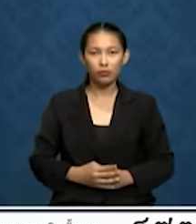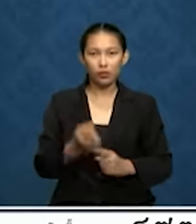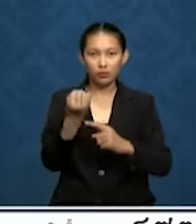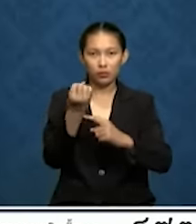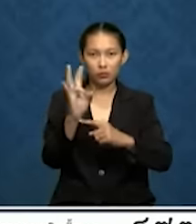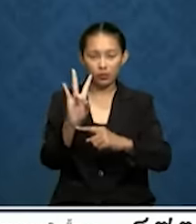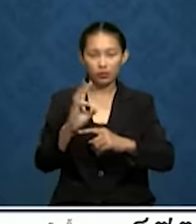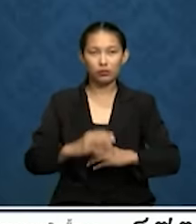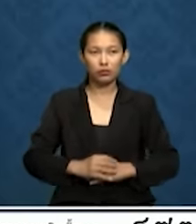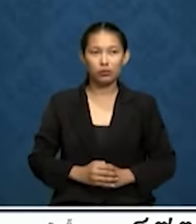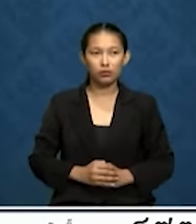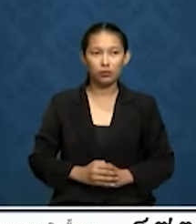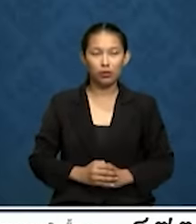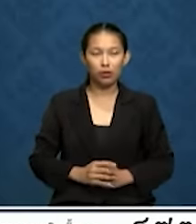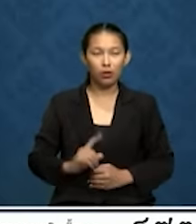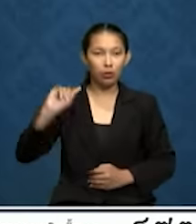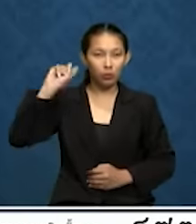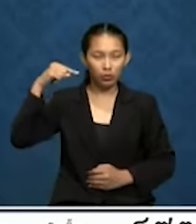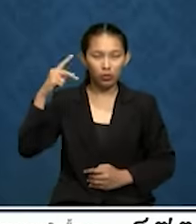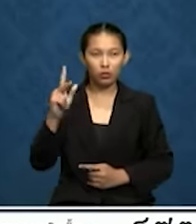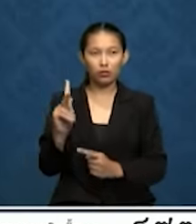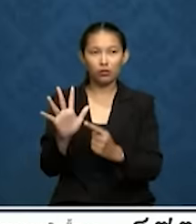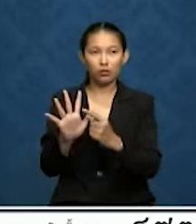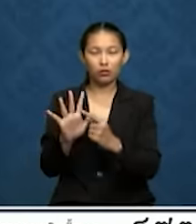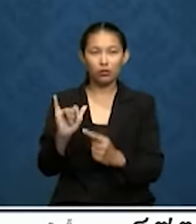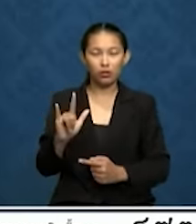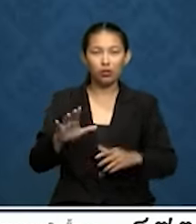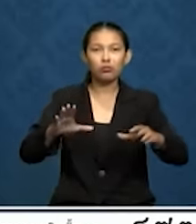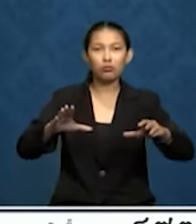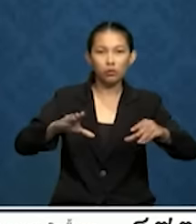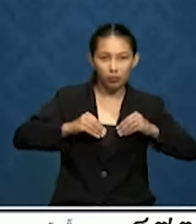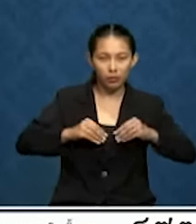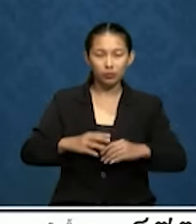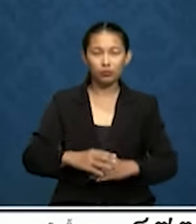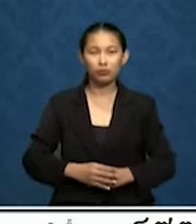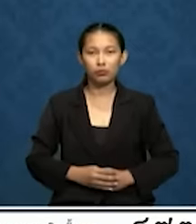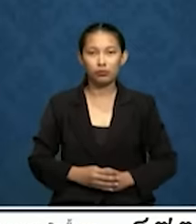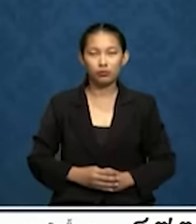17นางสาวกาญจนาจังหวะ เห็นชอบค่ะ